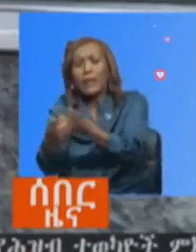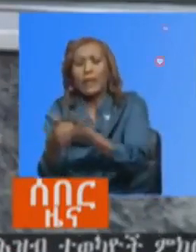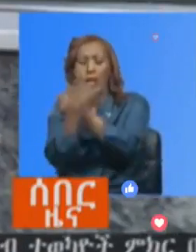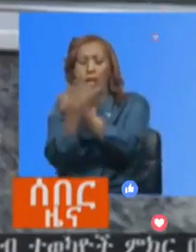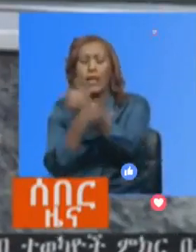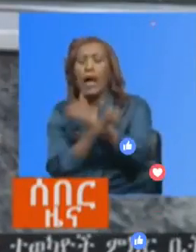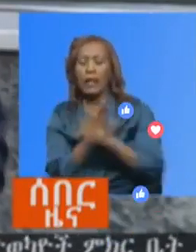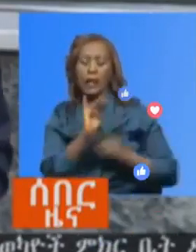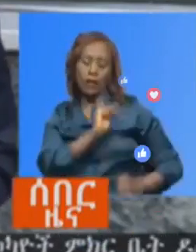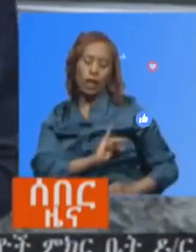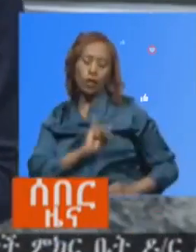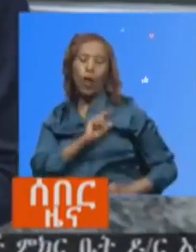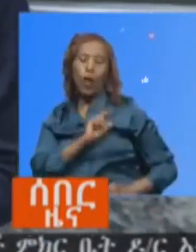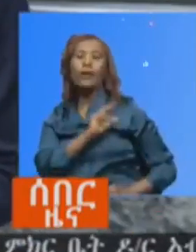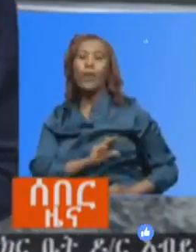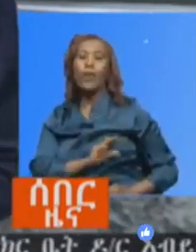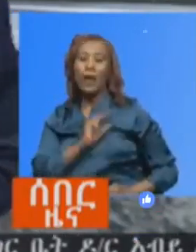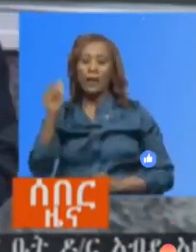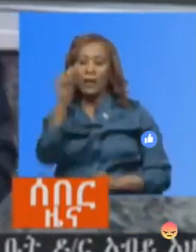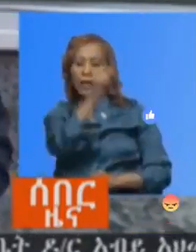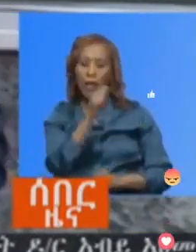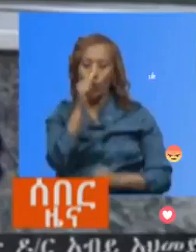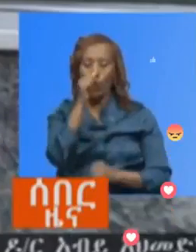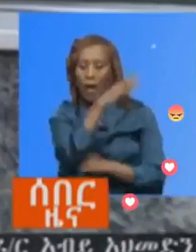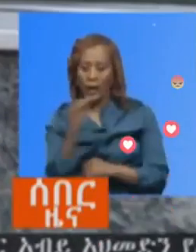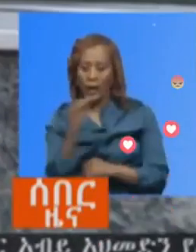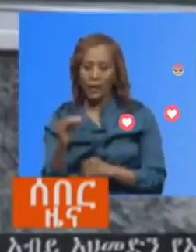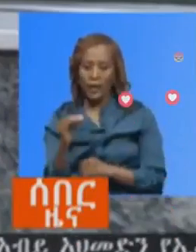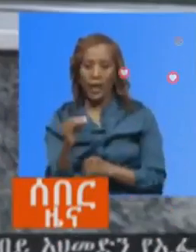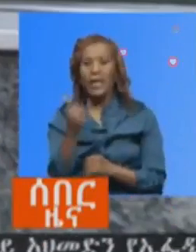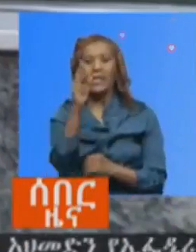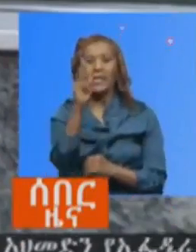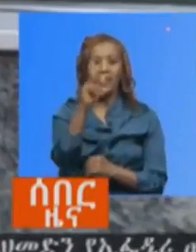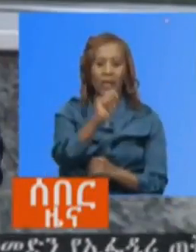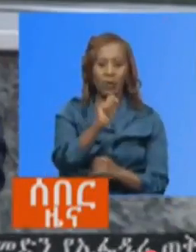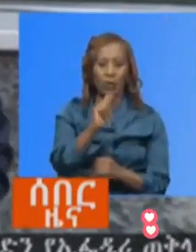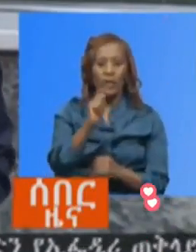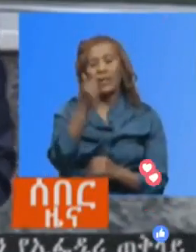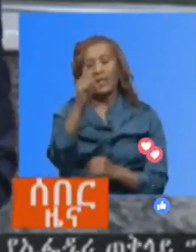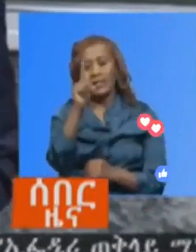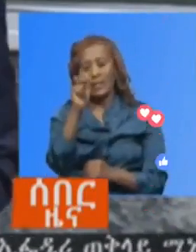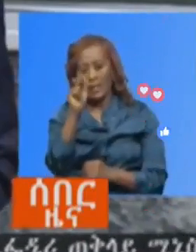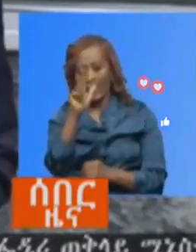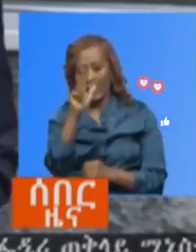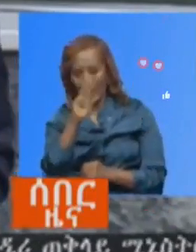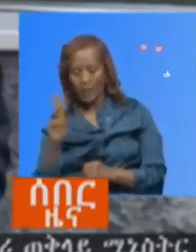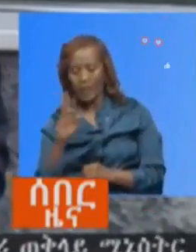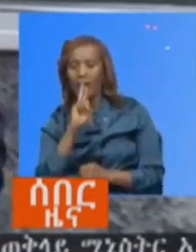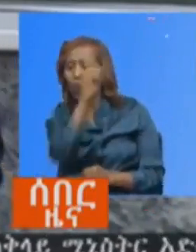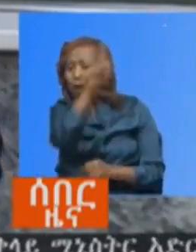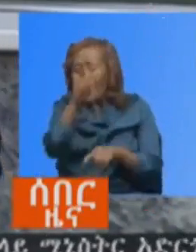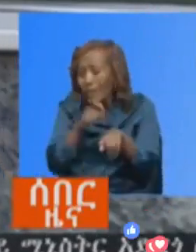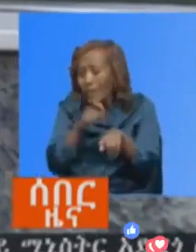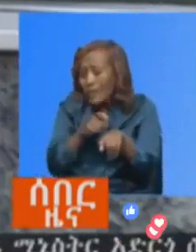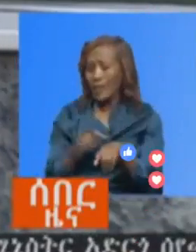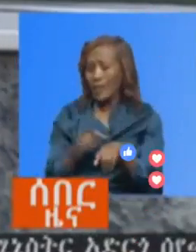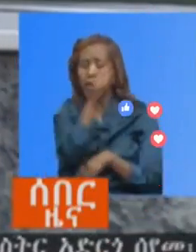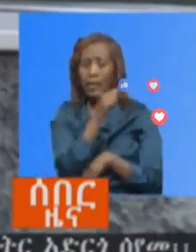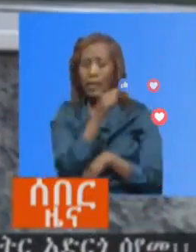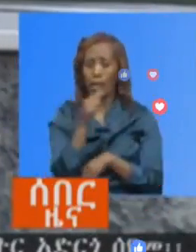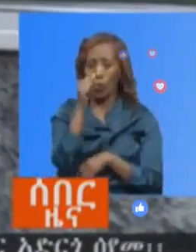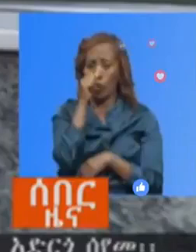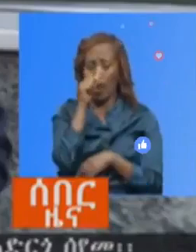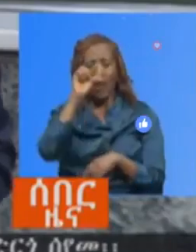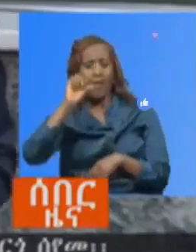የሀገራችሁ የጨዋነት ባህሪ የኢትዮጵያና የእሴቶቿ እንደራሴዎች ናችሁ። አንዳንድ ጊዜ ከኢትዮጵያ